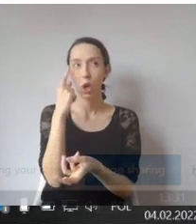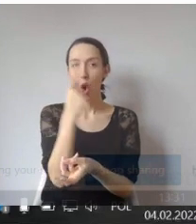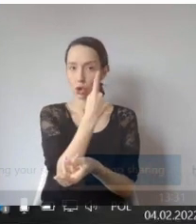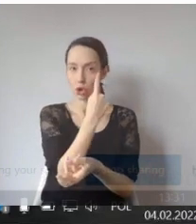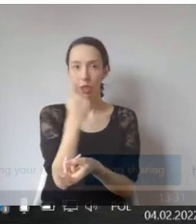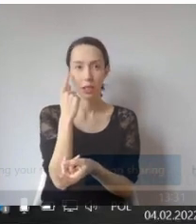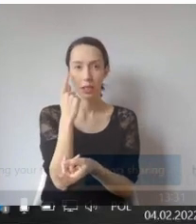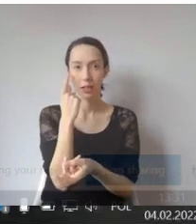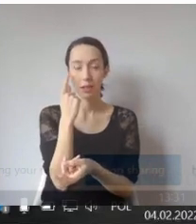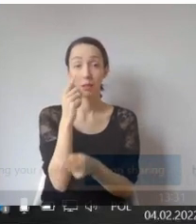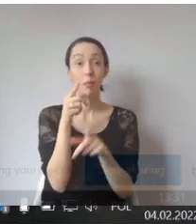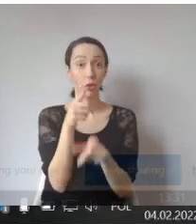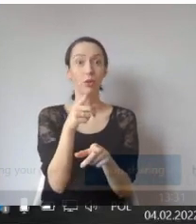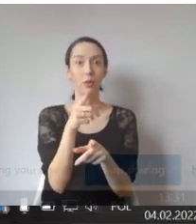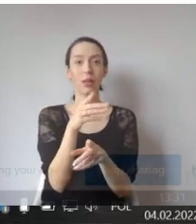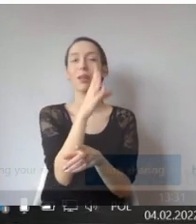zwane śmiejące się oczy.